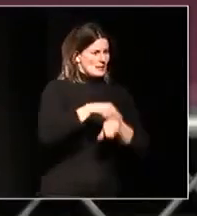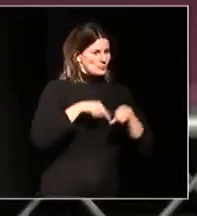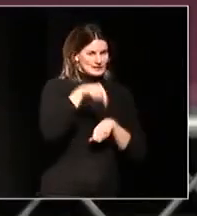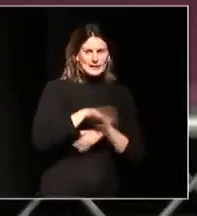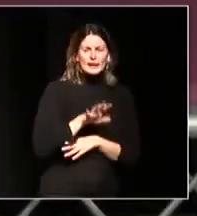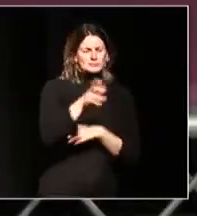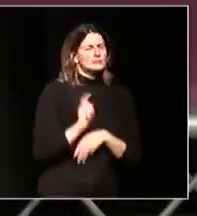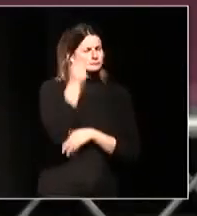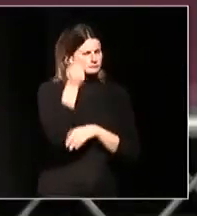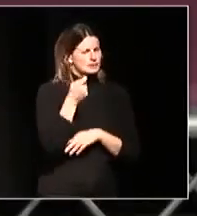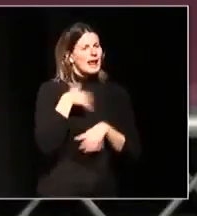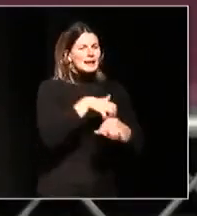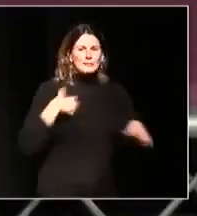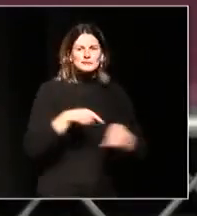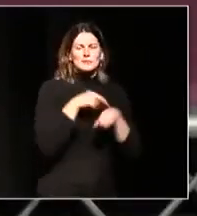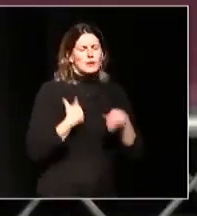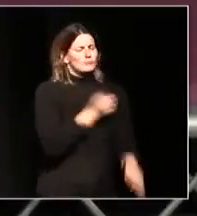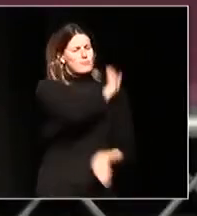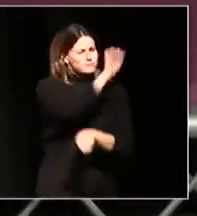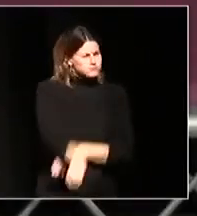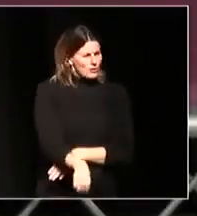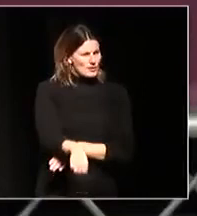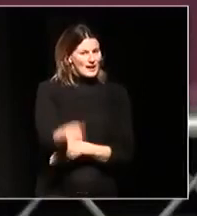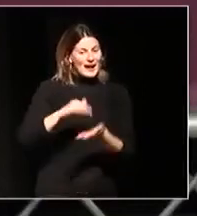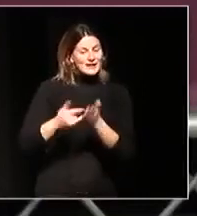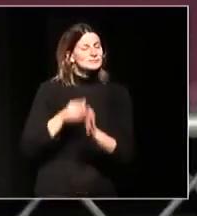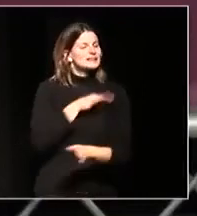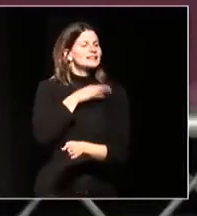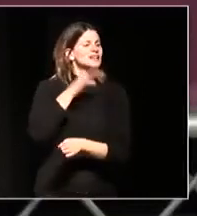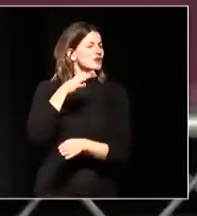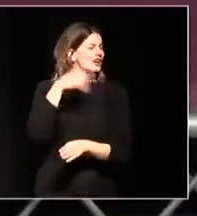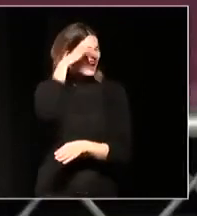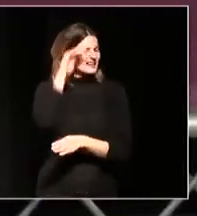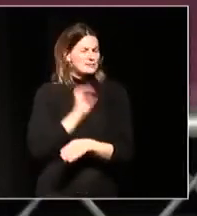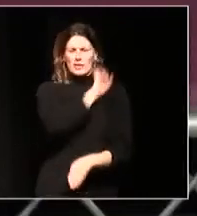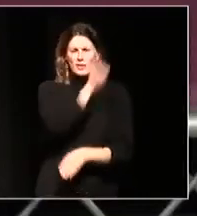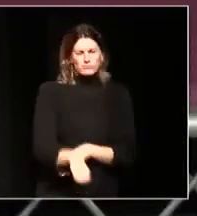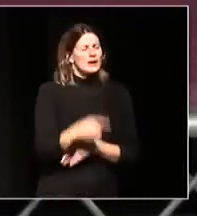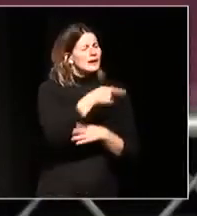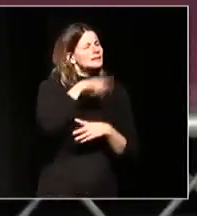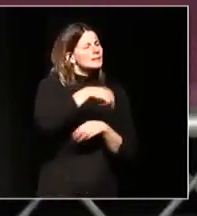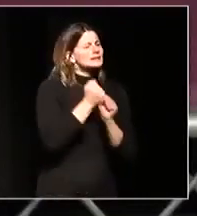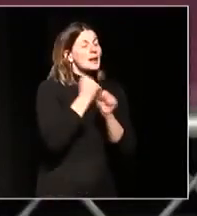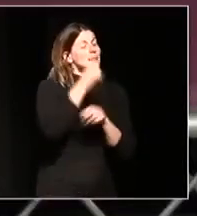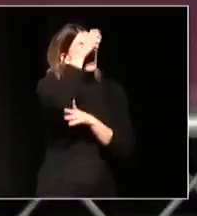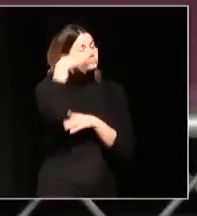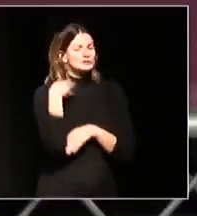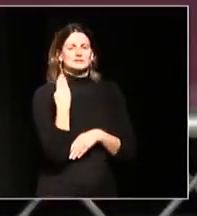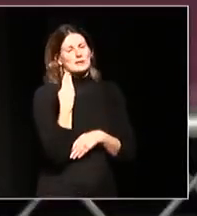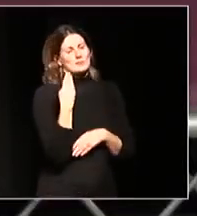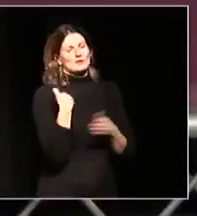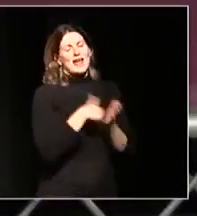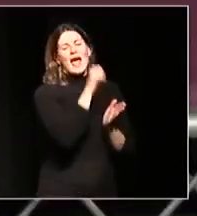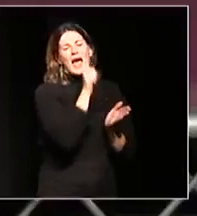La majoria política que li aixafarà els plans a la senyora Arrimadas, que treballarà perquè Puigdemont reculli la seva